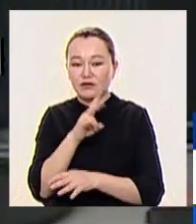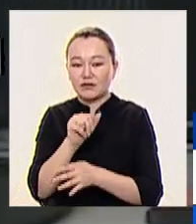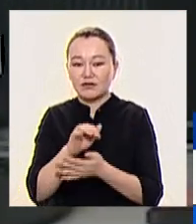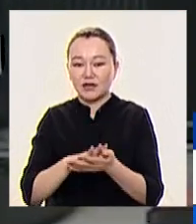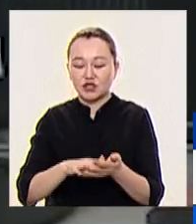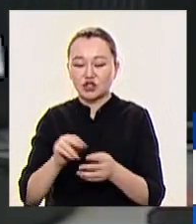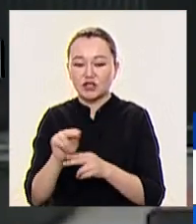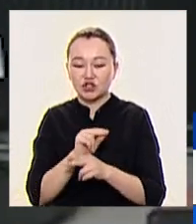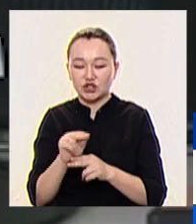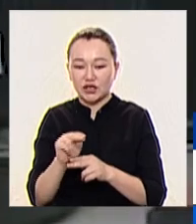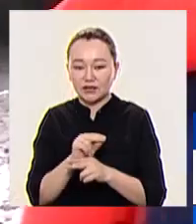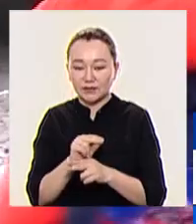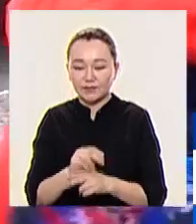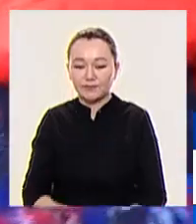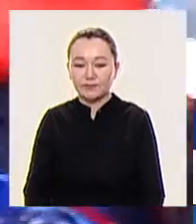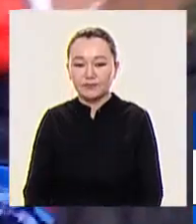дальнейшее реабилитационное лечение.